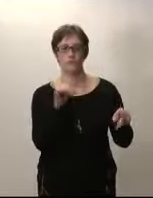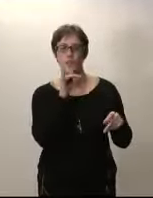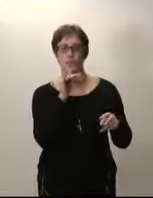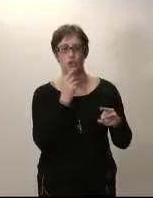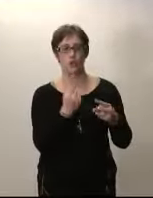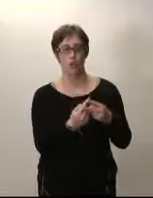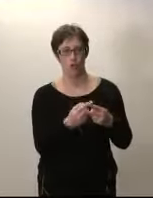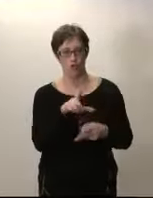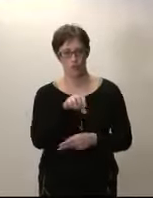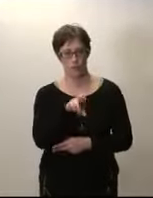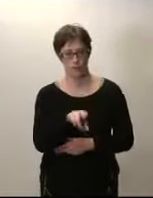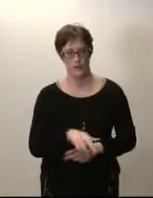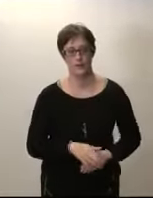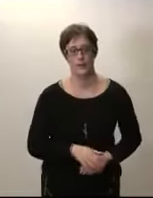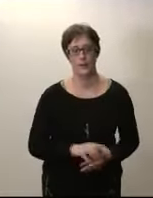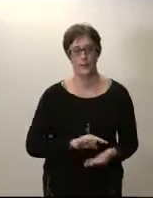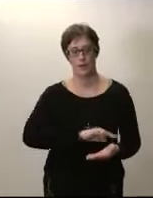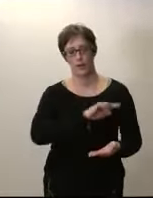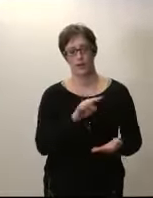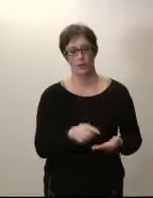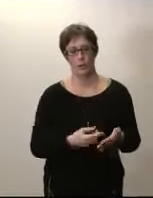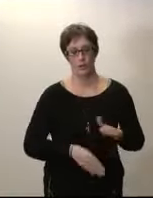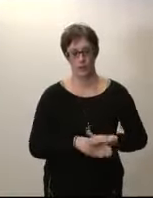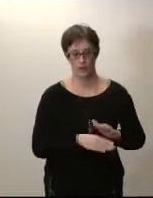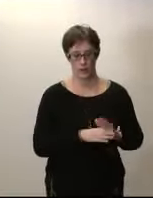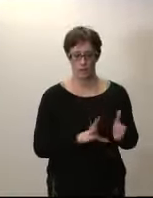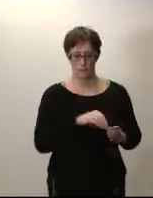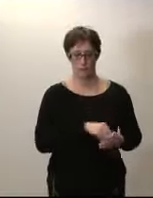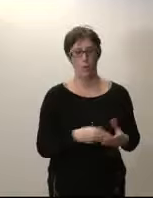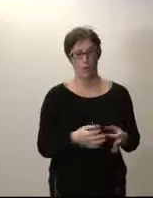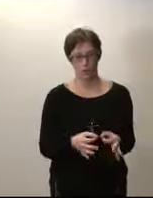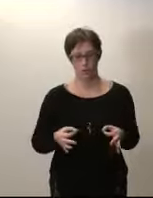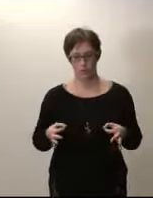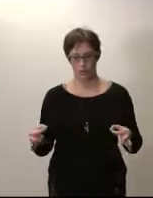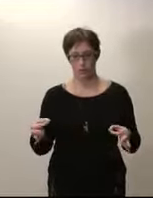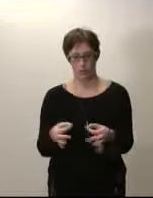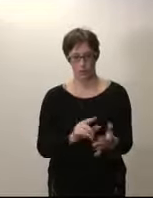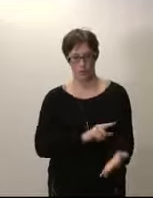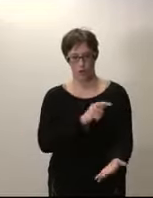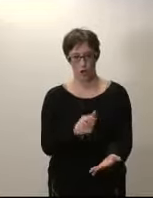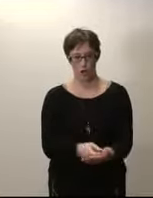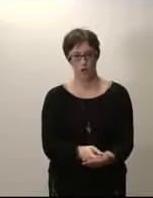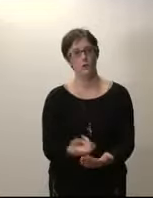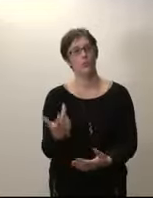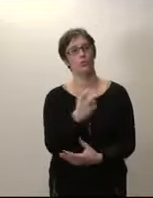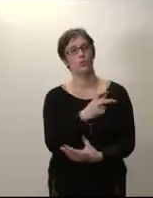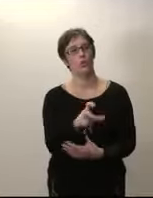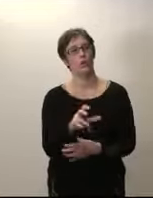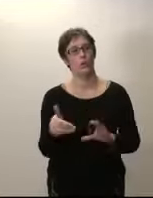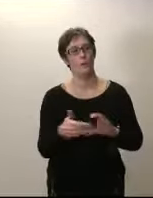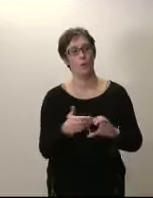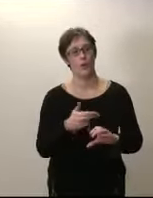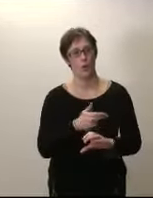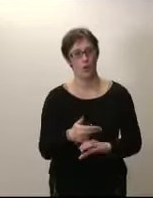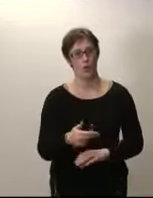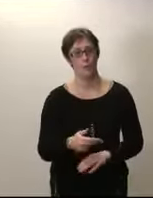le budget primitif comportait l'acquisition par la petite Laure des terrains pour 300 000 euros. Il faut rajouter dans les dépenses